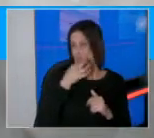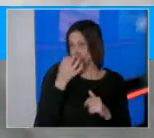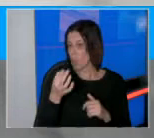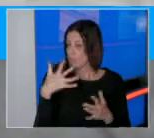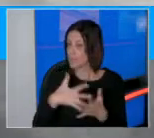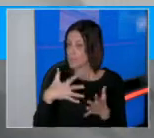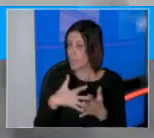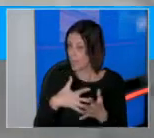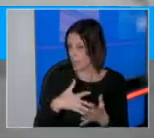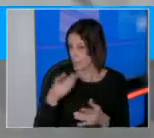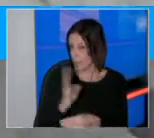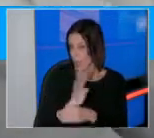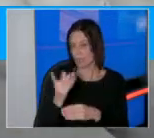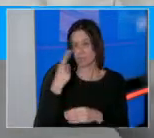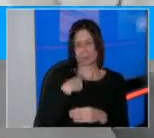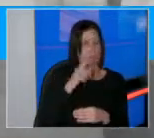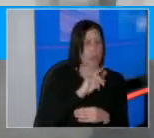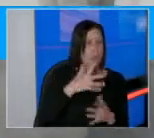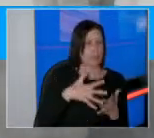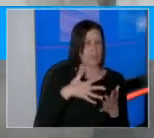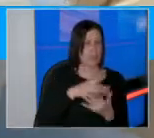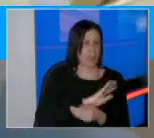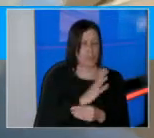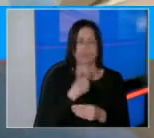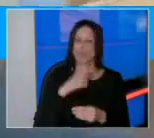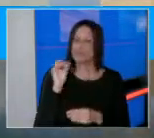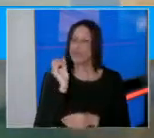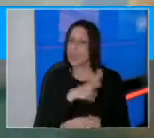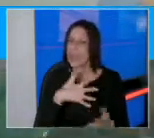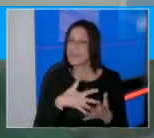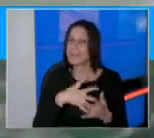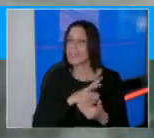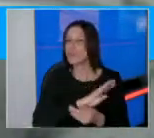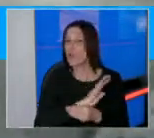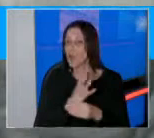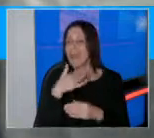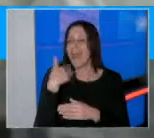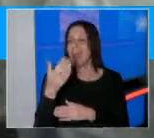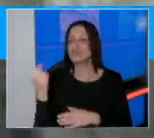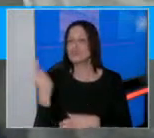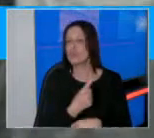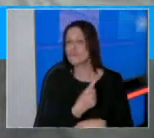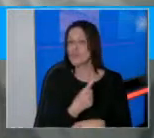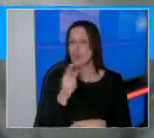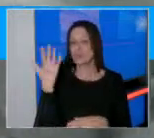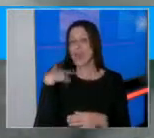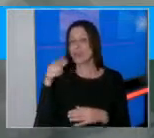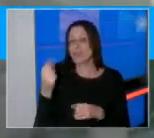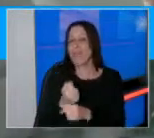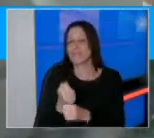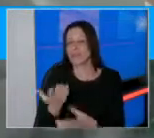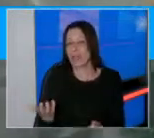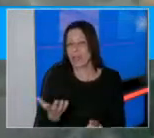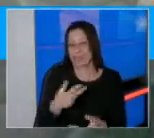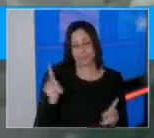אז נבדקתם לקורונה? לא, לא נבדקנו לקורונה. ואני שולח אותם לבדיקת קורונה אחרי שבמשך שבוע הם היו ככה בעבודה. אז איך נקטע